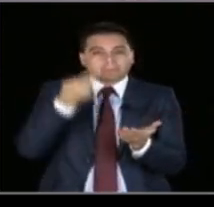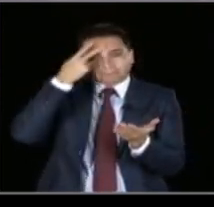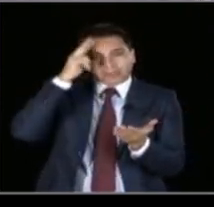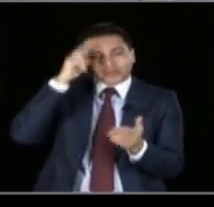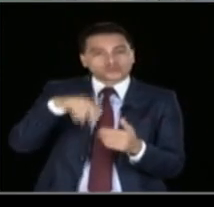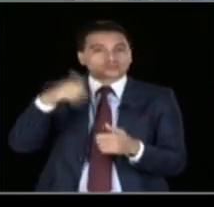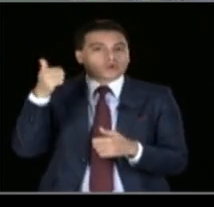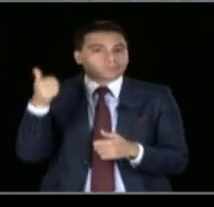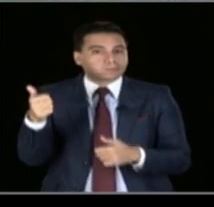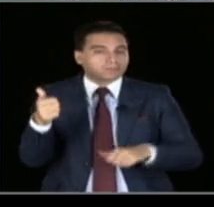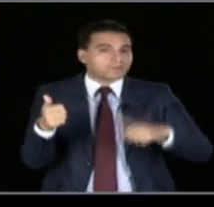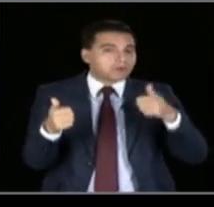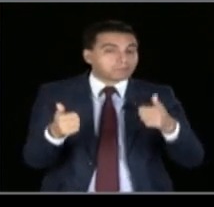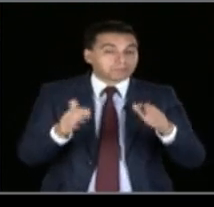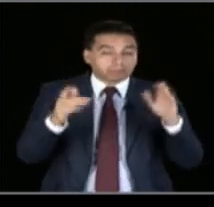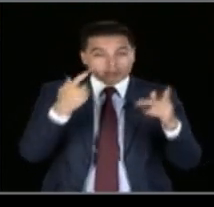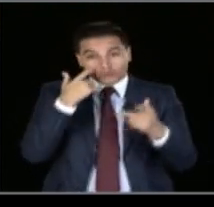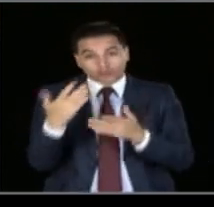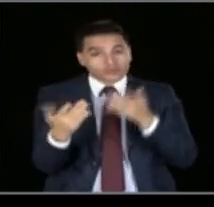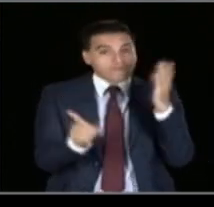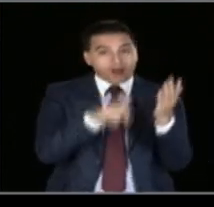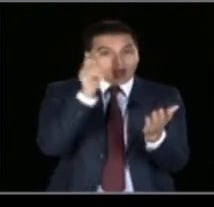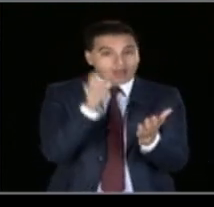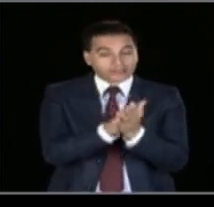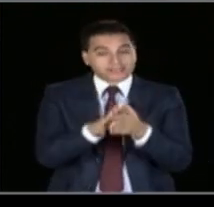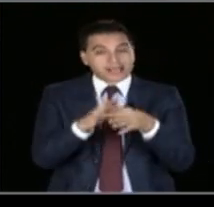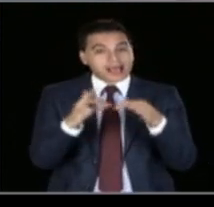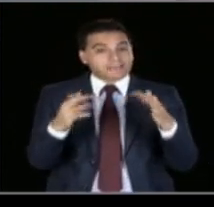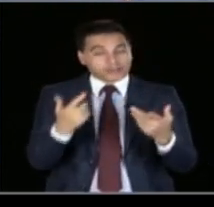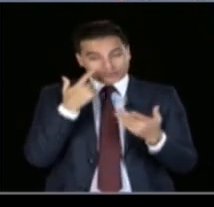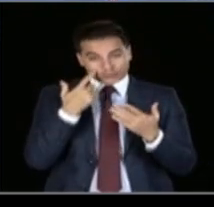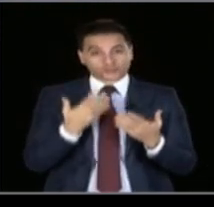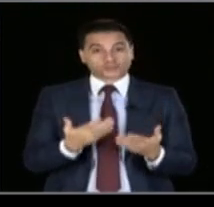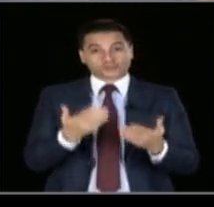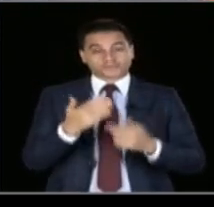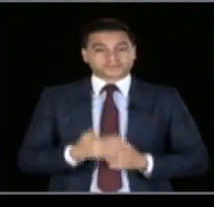ليهم؟ نروح نشوف ايه اللي هيحصل وعجلة الحظ هتعمل ايه في ماتشنا.